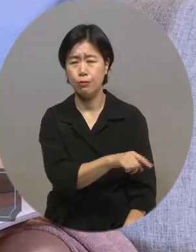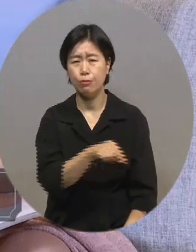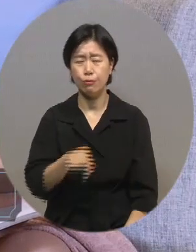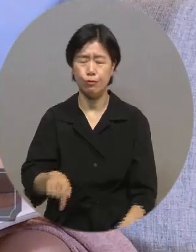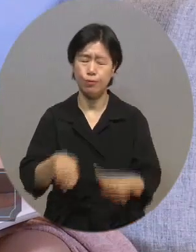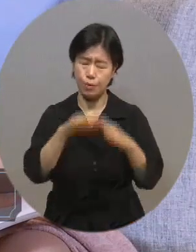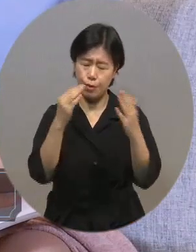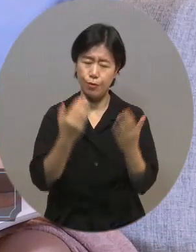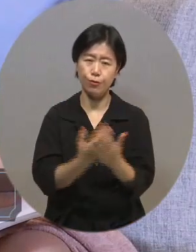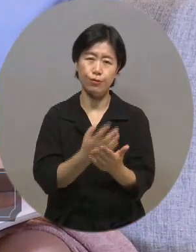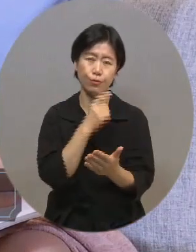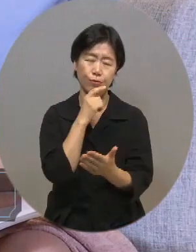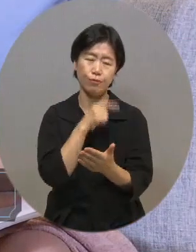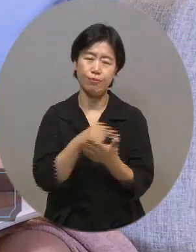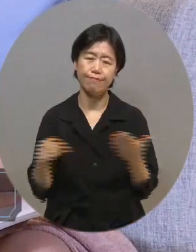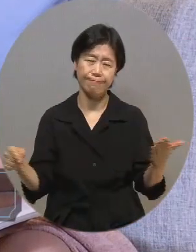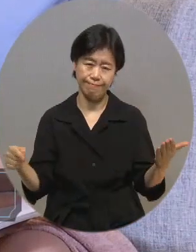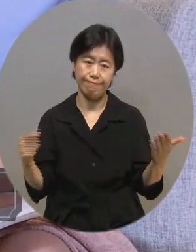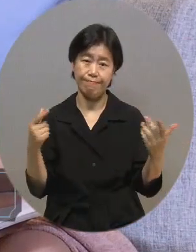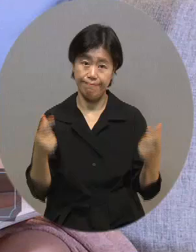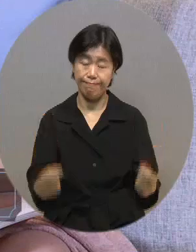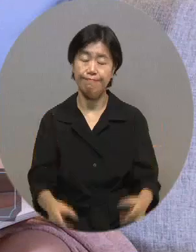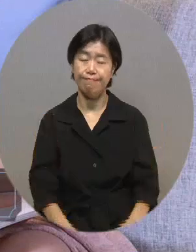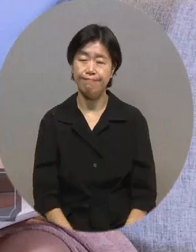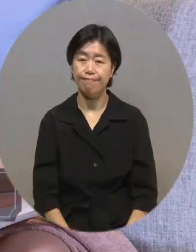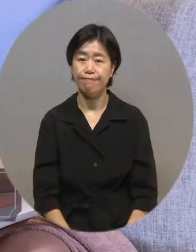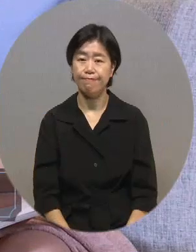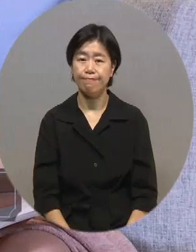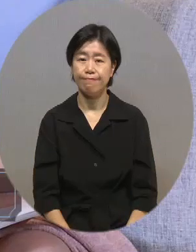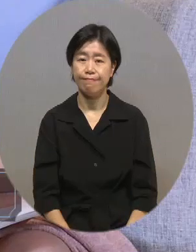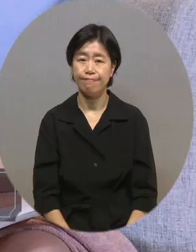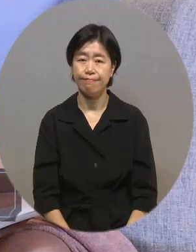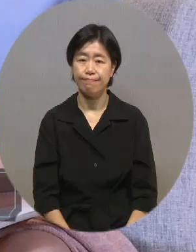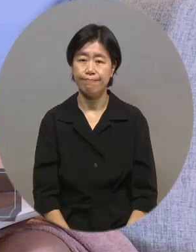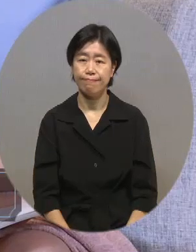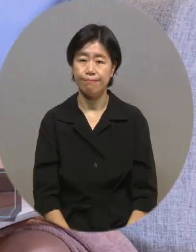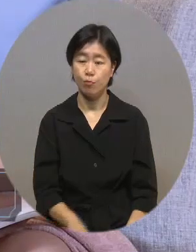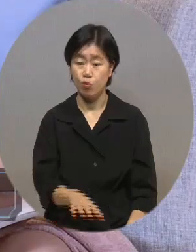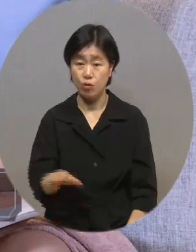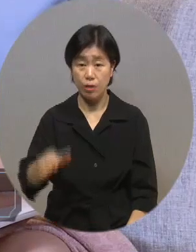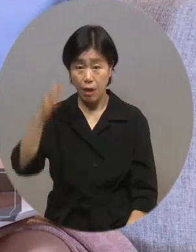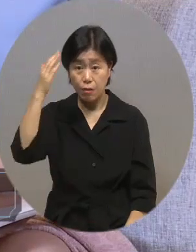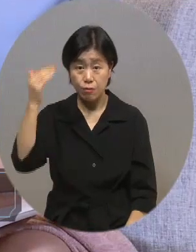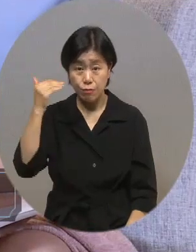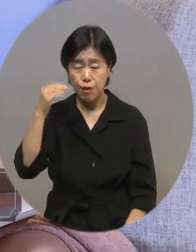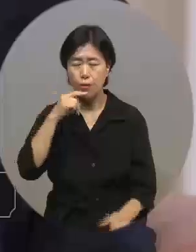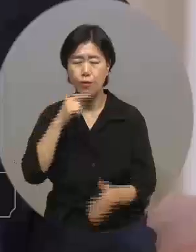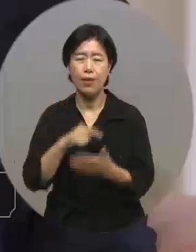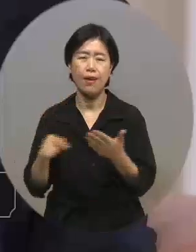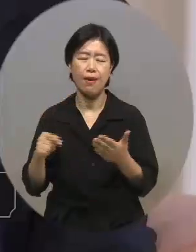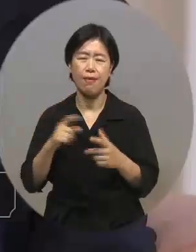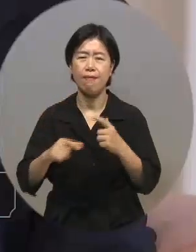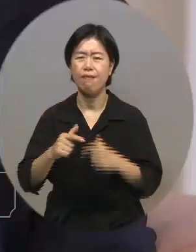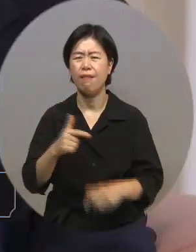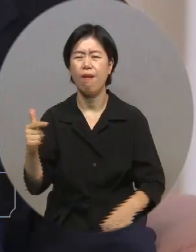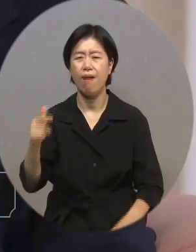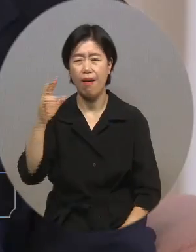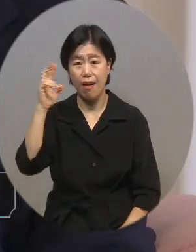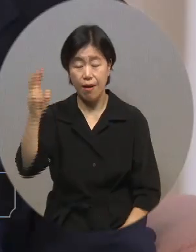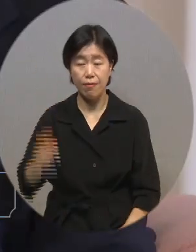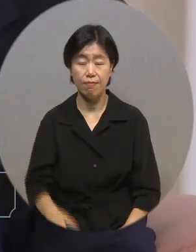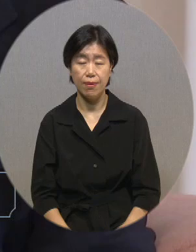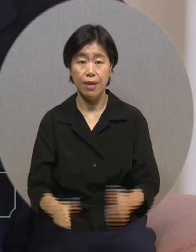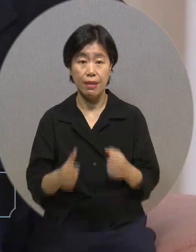경우에는 양쪽이 다 손해를 보는데 우리로서는 손해 볼 게 너무 많아서 그런 확전이